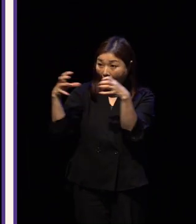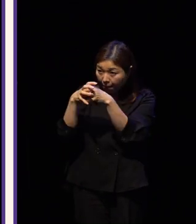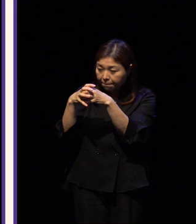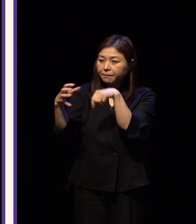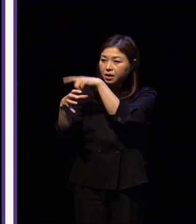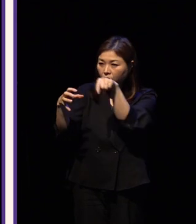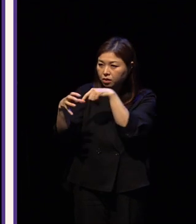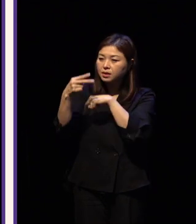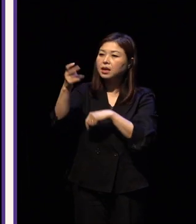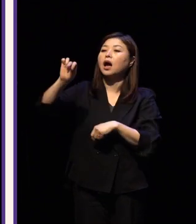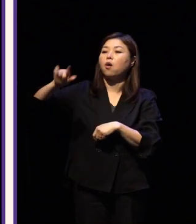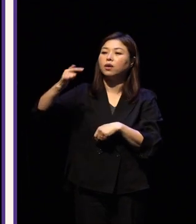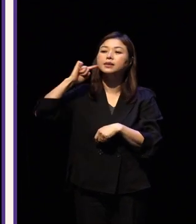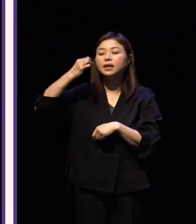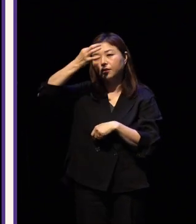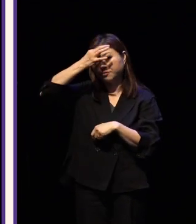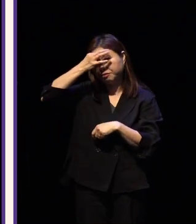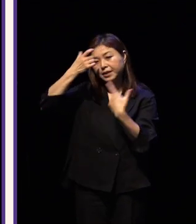저희들이